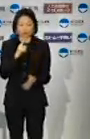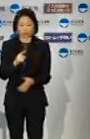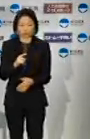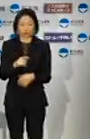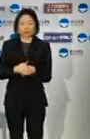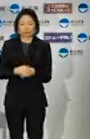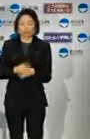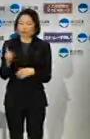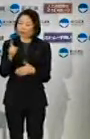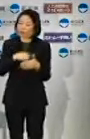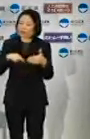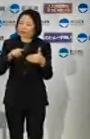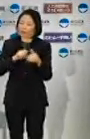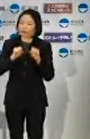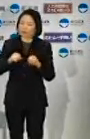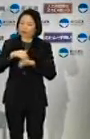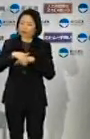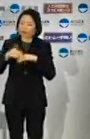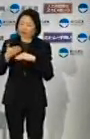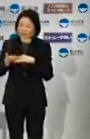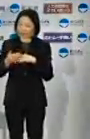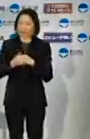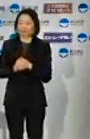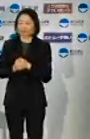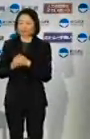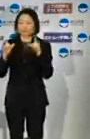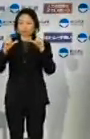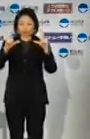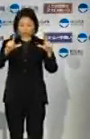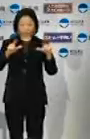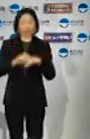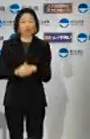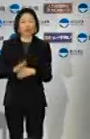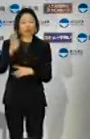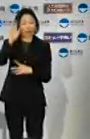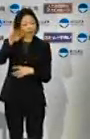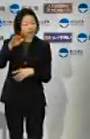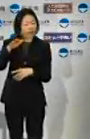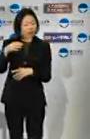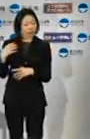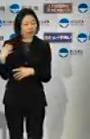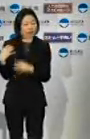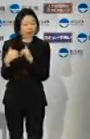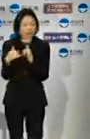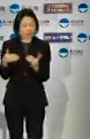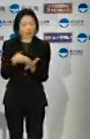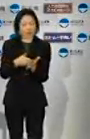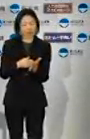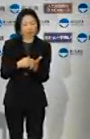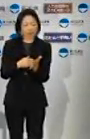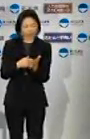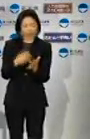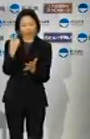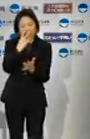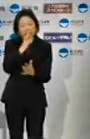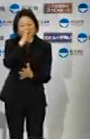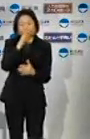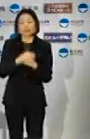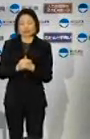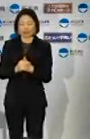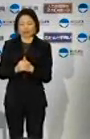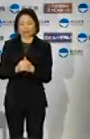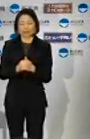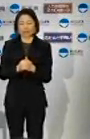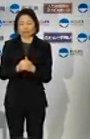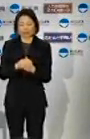旨とかどういうことやるのかっていう部分についても、 この後の番号ブリーフィングで確認してください。とにかくフォロワーがなんか一桁